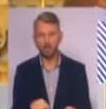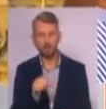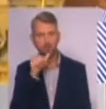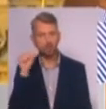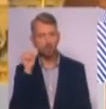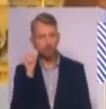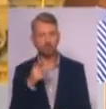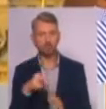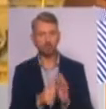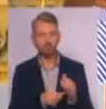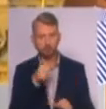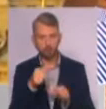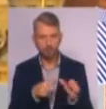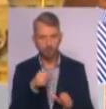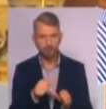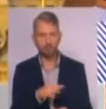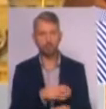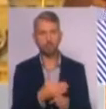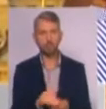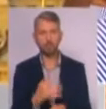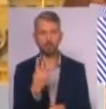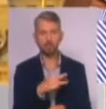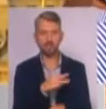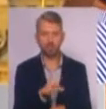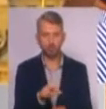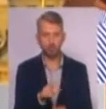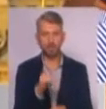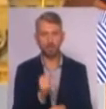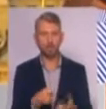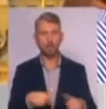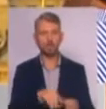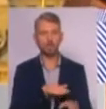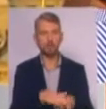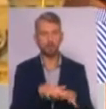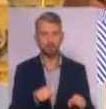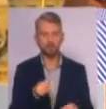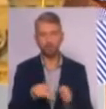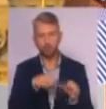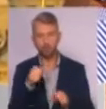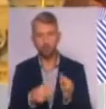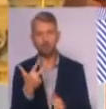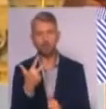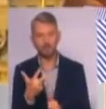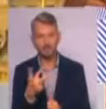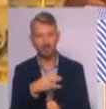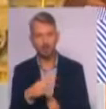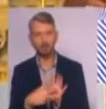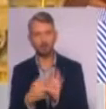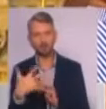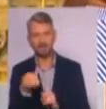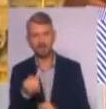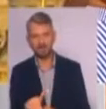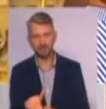році, в 2016 році, було виділено 4 мільйони на органи виконавчої влади, в цьому році 3 850 000.